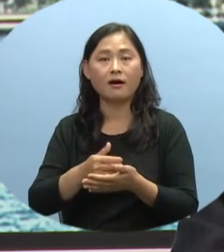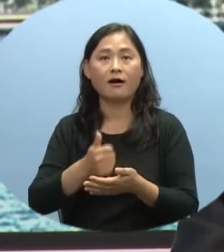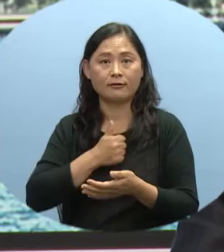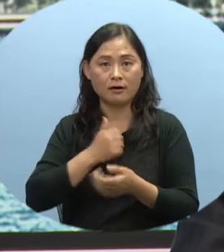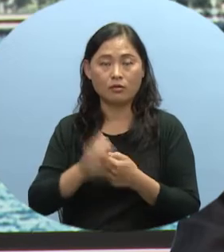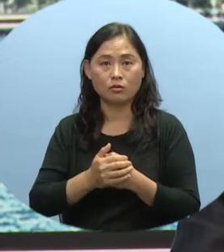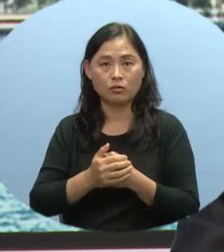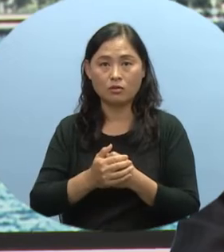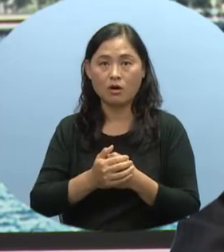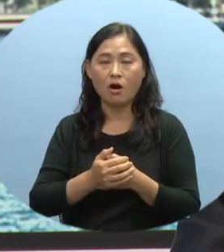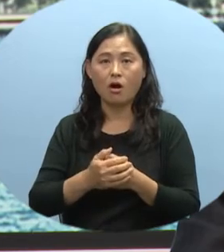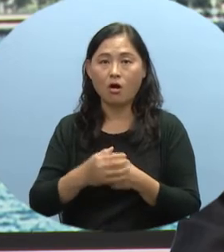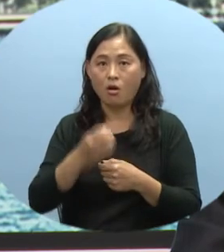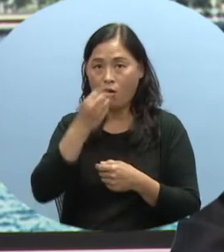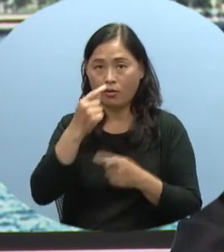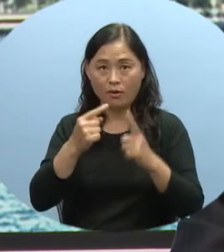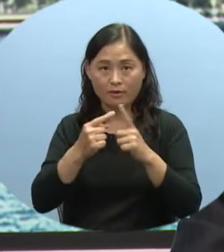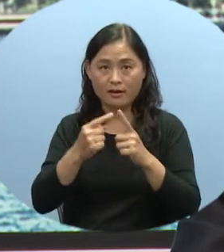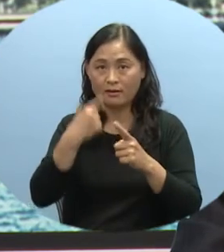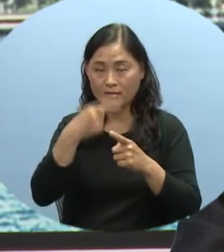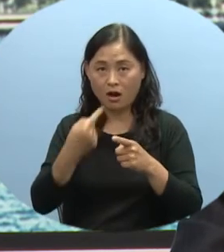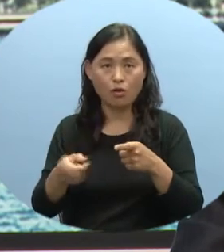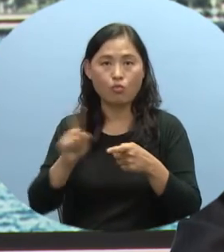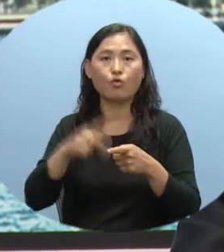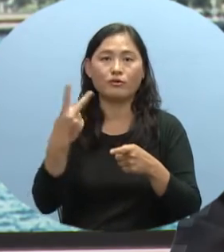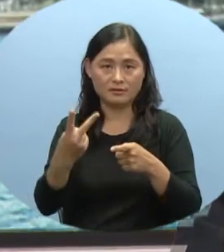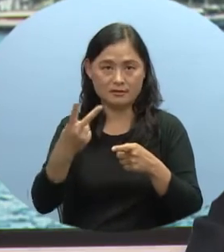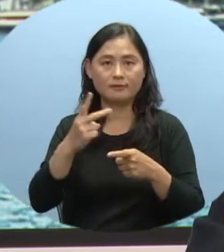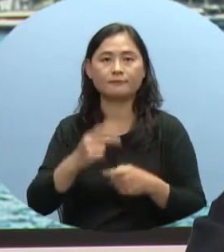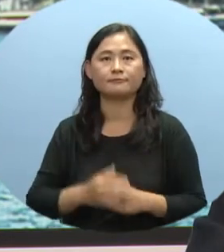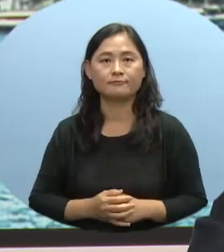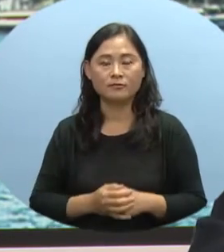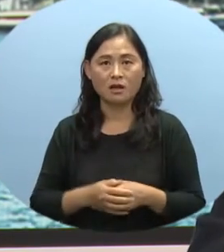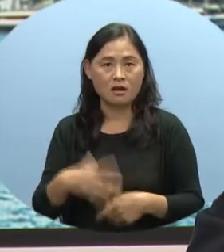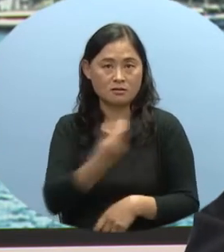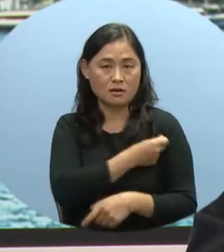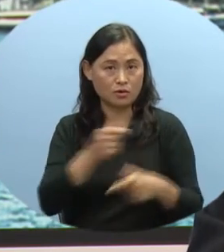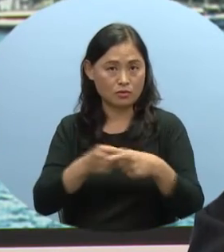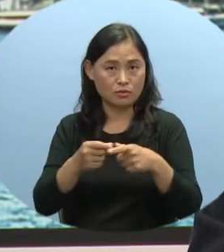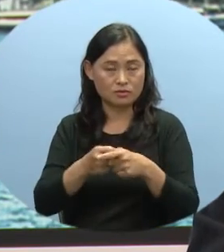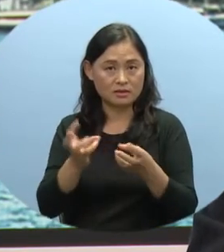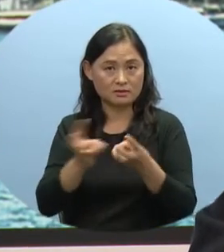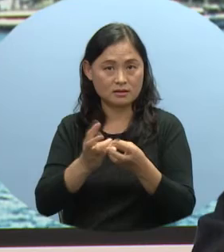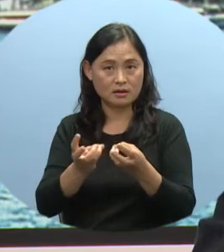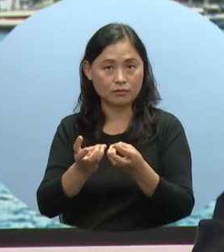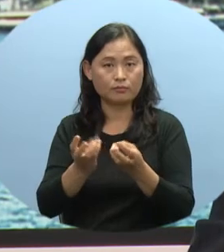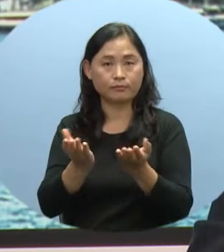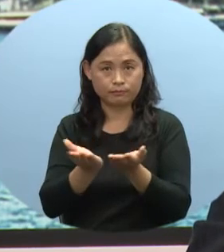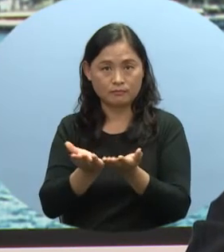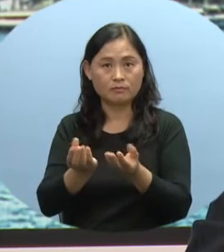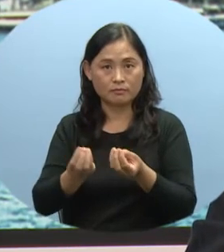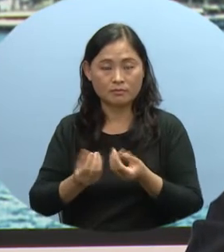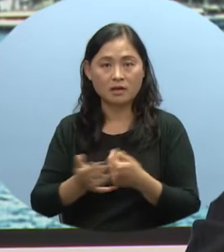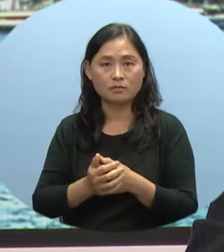最供應咧係最少全香港係兩倍人口嘅。根據疫苗供應商提供嘅資料咧，準備